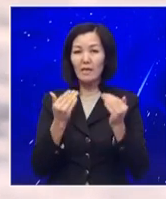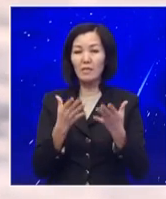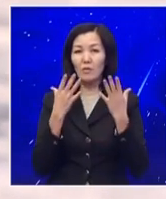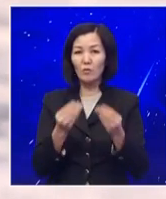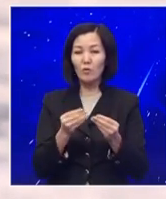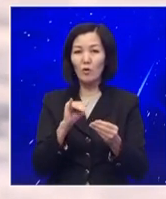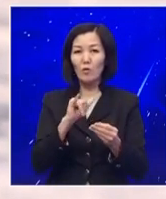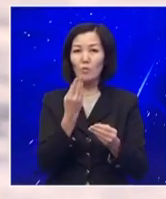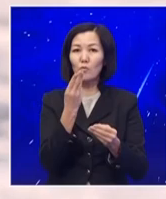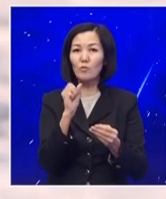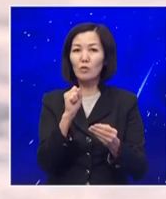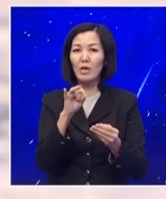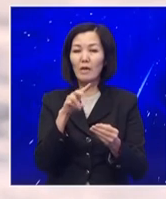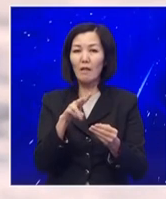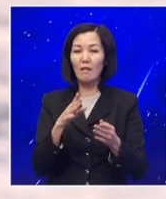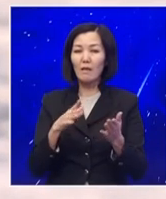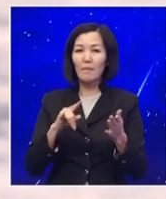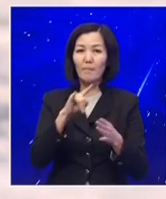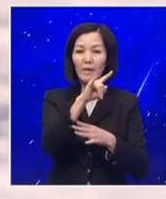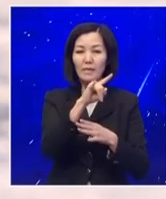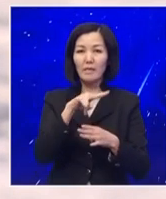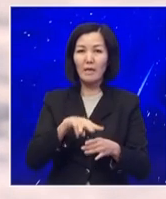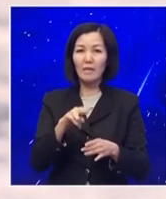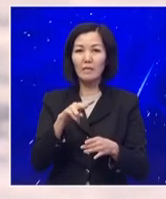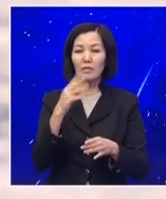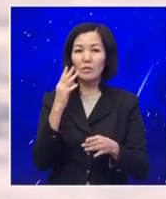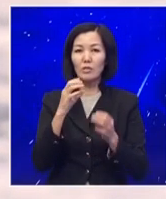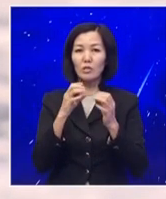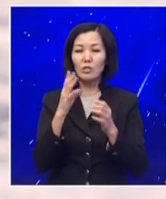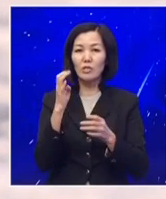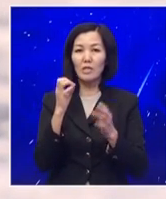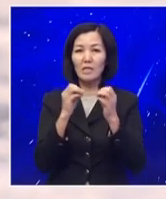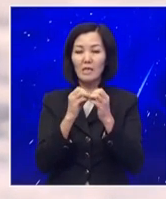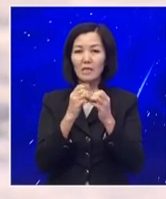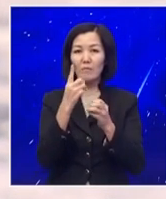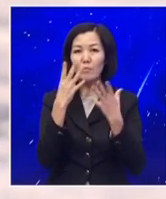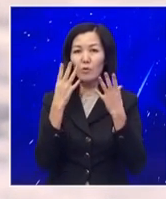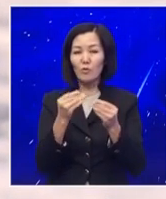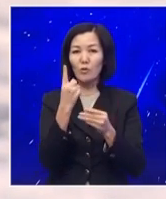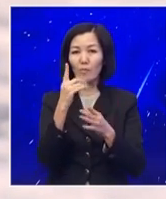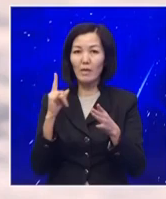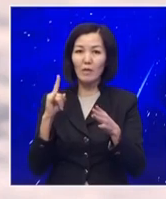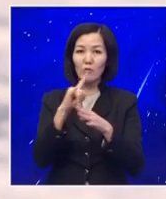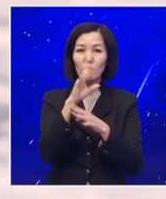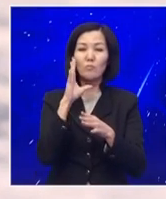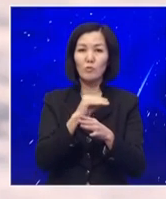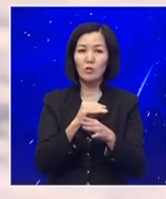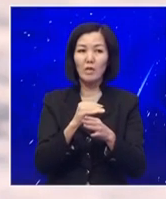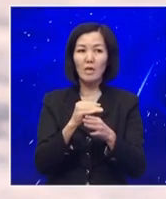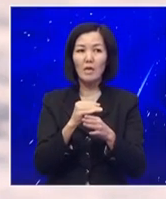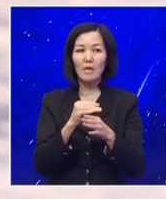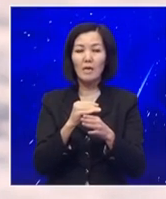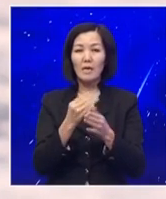Учалы бағытына Жетсу авиакомпаниясы біздің L410-пен ұшып жатырмыз. Күніне бір рейс жасаймыз. Қазіргі кезде ол